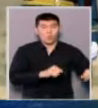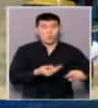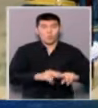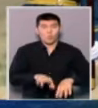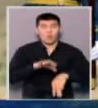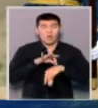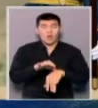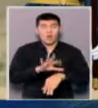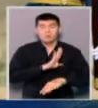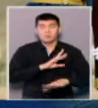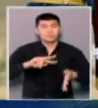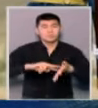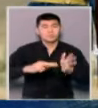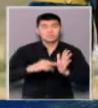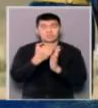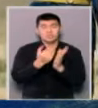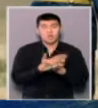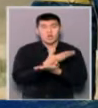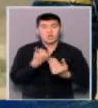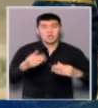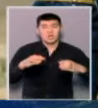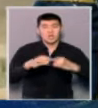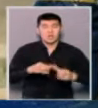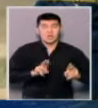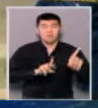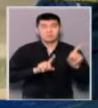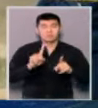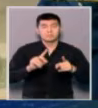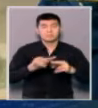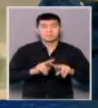өткізу жоспарланбаған. Бұл ретте гарнизондарда санитарлық